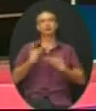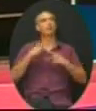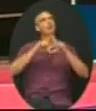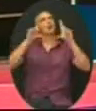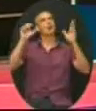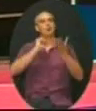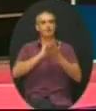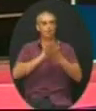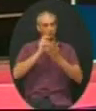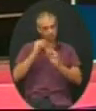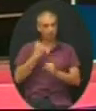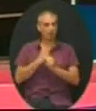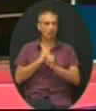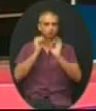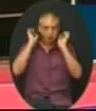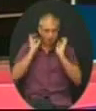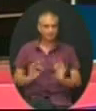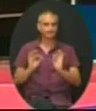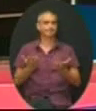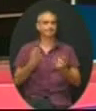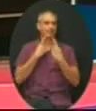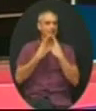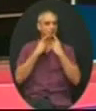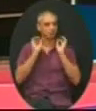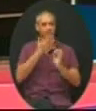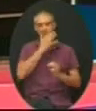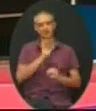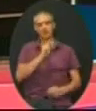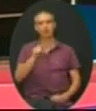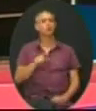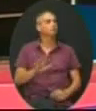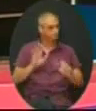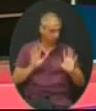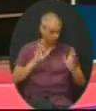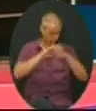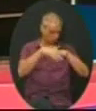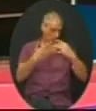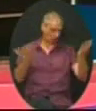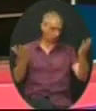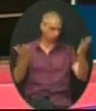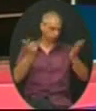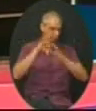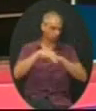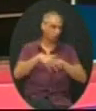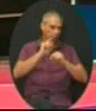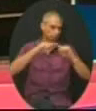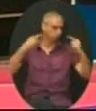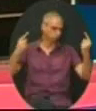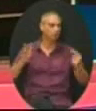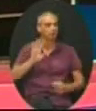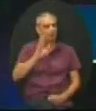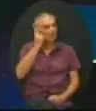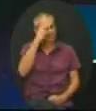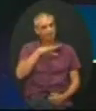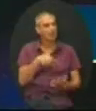בעיתון. צריכים לנהל באמת דיונים רציניים על העניינים. יש לזה השלכות מדיניות, השלכות והשלכות אחרות. תובנות